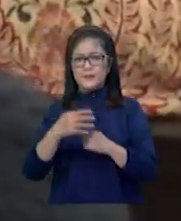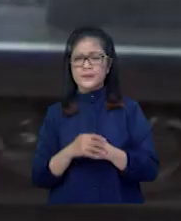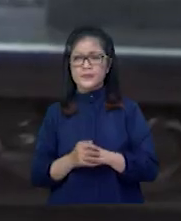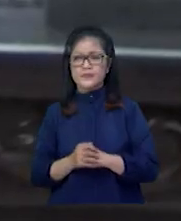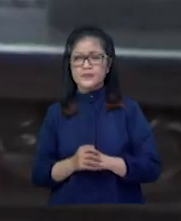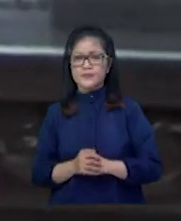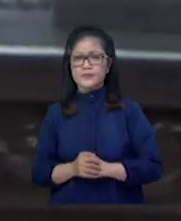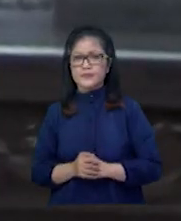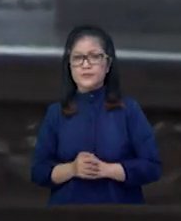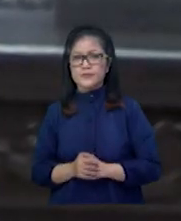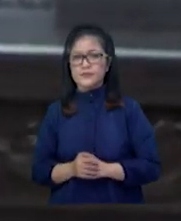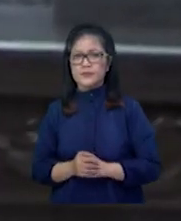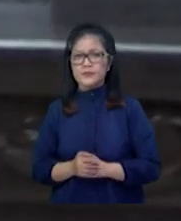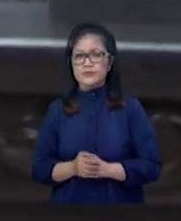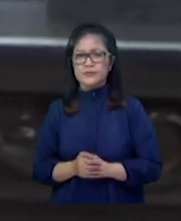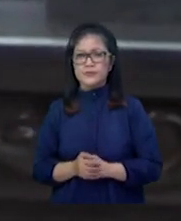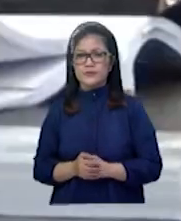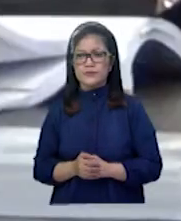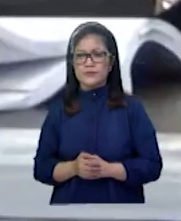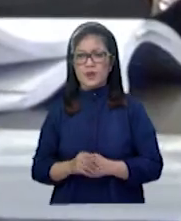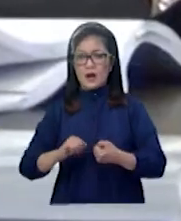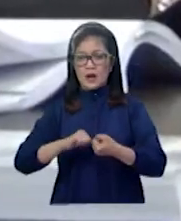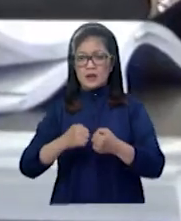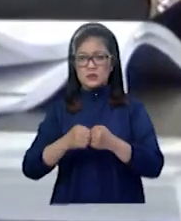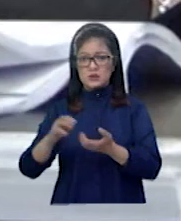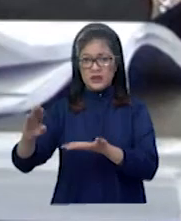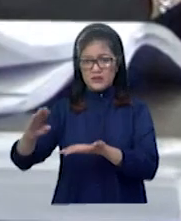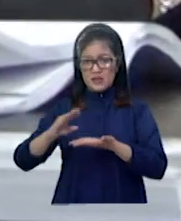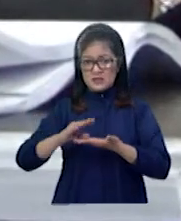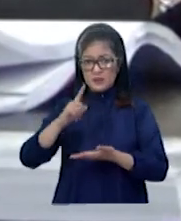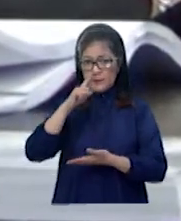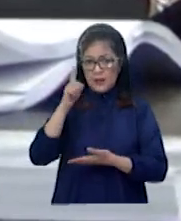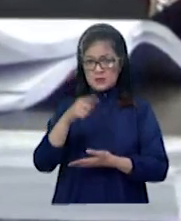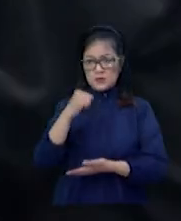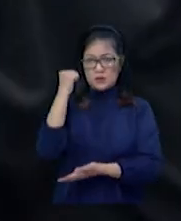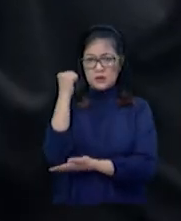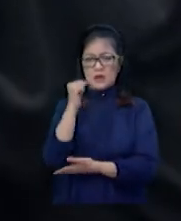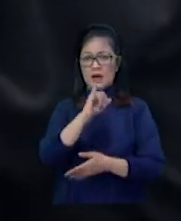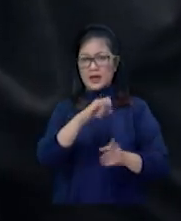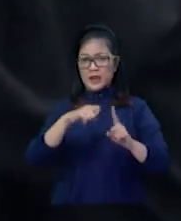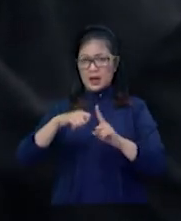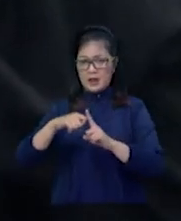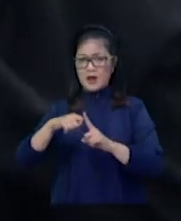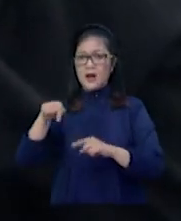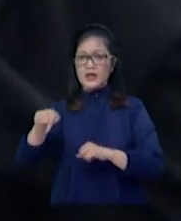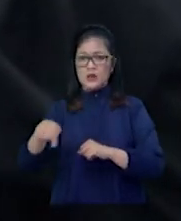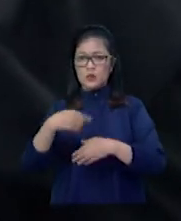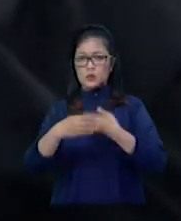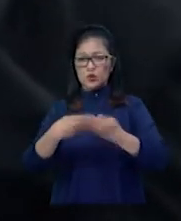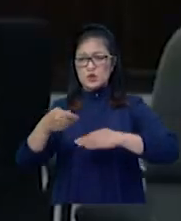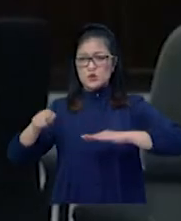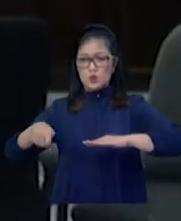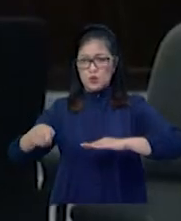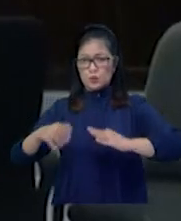Sidang lanjutan kasus investasi binary option binomo dengan terdakwa Indra Kenz atau Indra Kesuma digelar di Pengadilan Negeri Kota Tangerang Selatan, Banten, Rabu